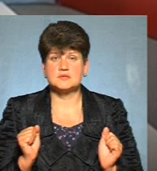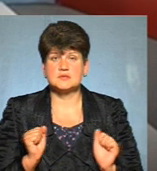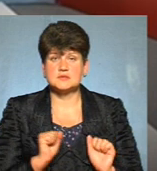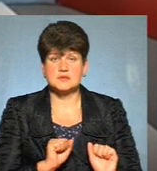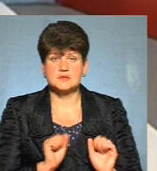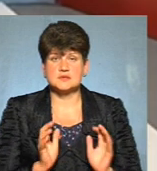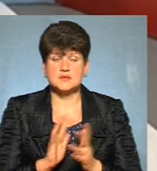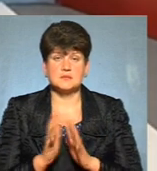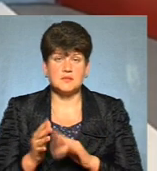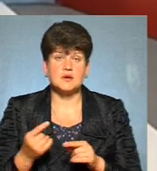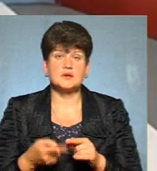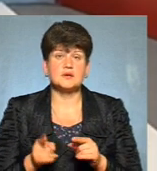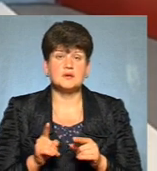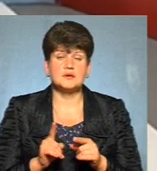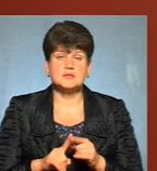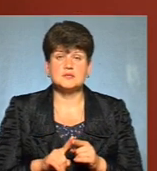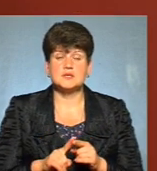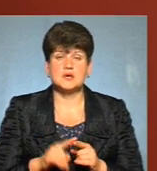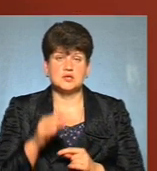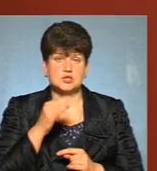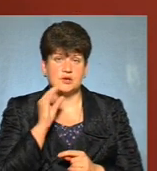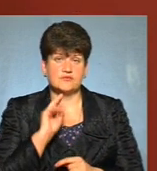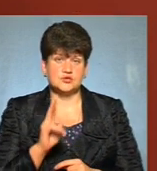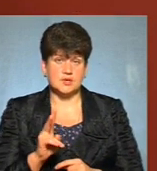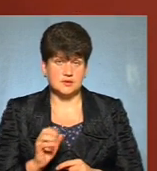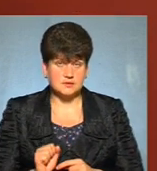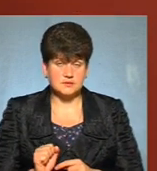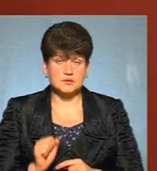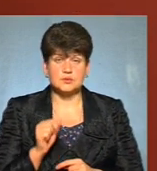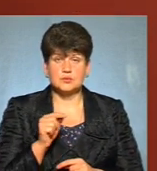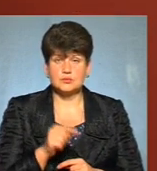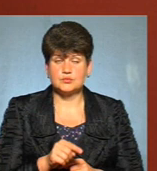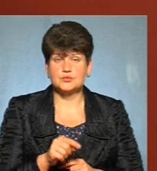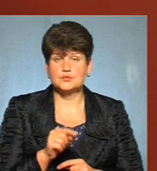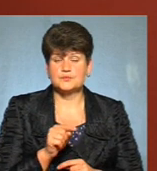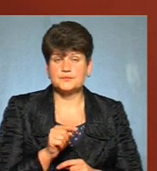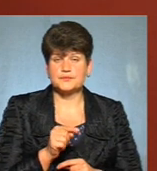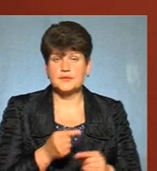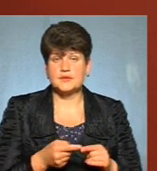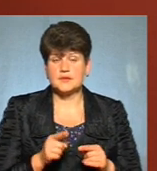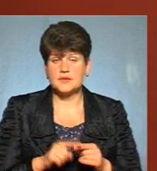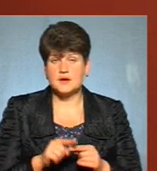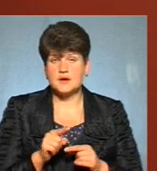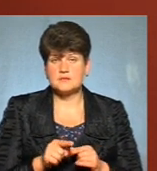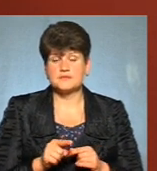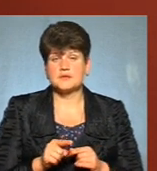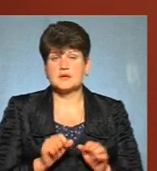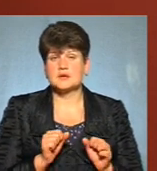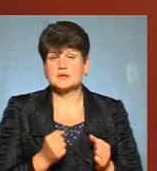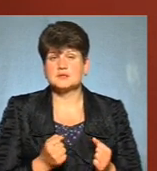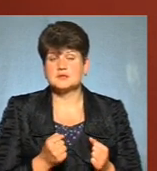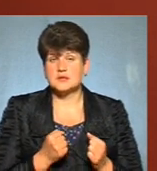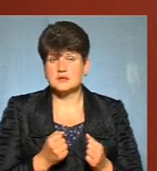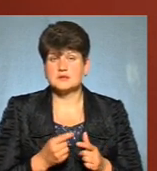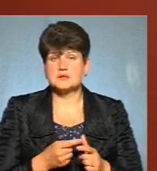є найбезпечнішим? Тому що, просто висновок на поверхні, ступінь безпеки залежить від